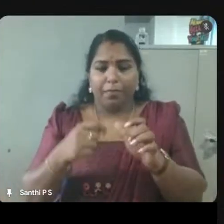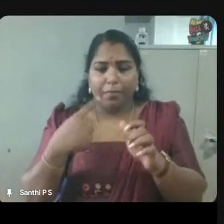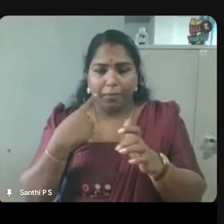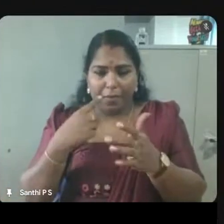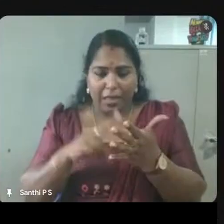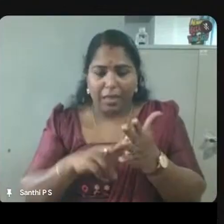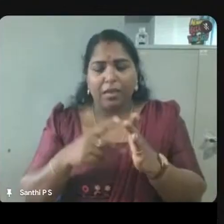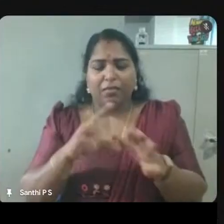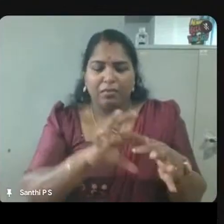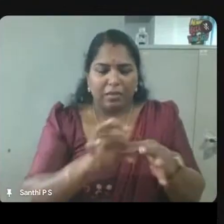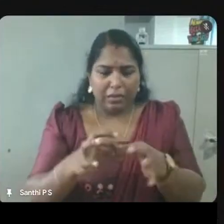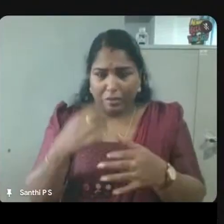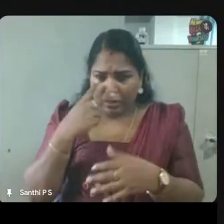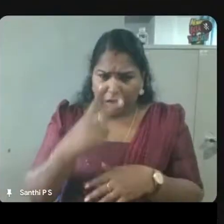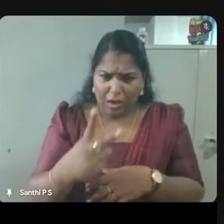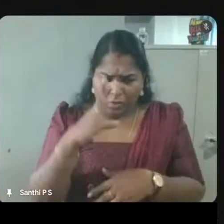ഇങ്ങനെ